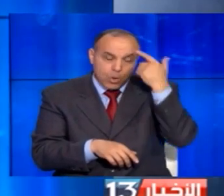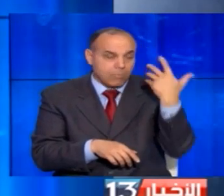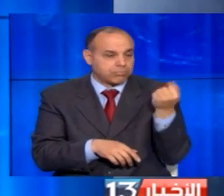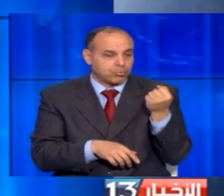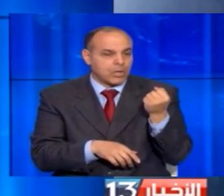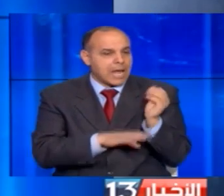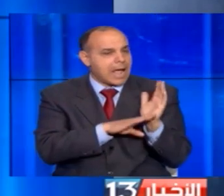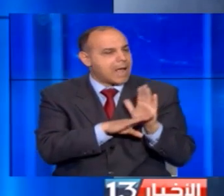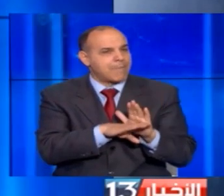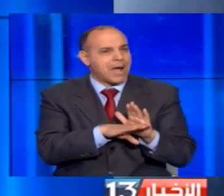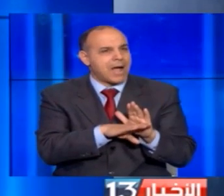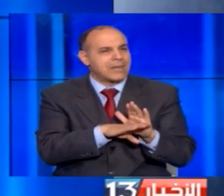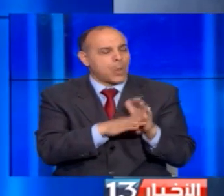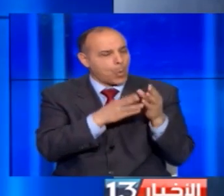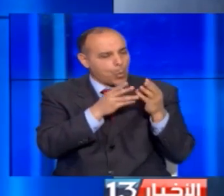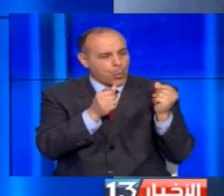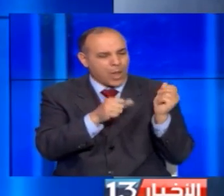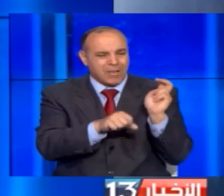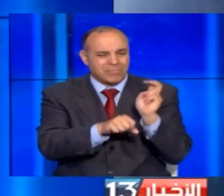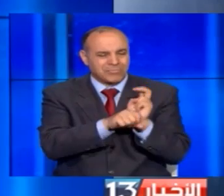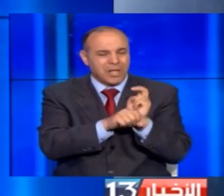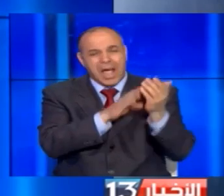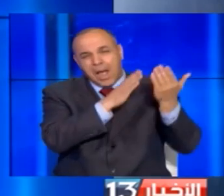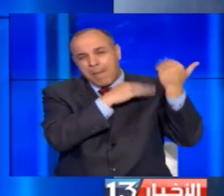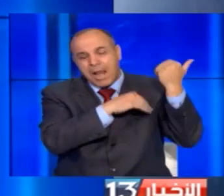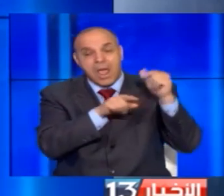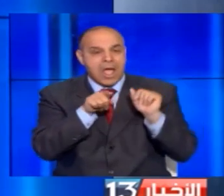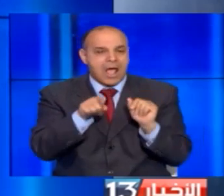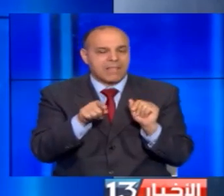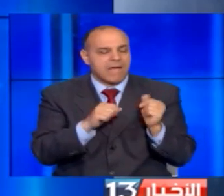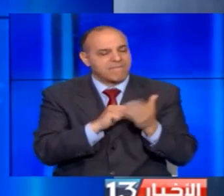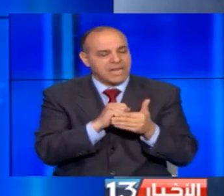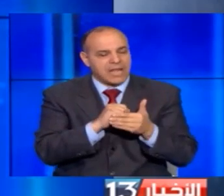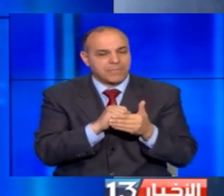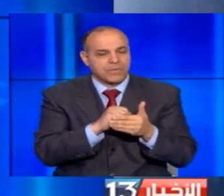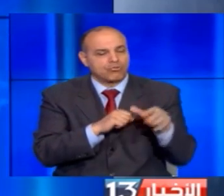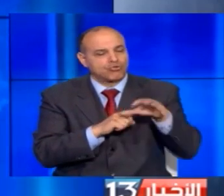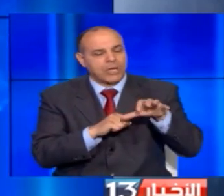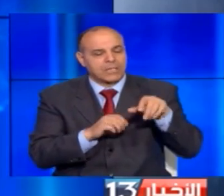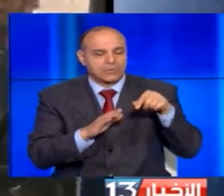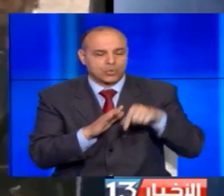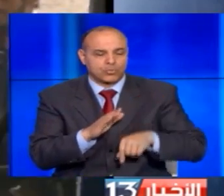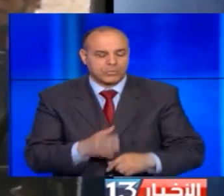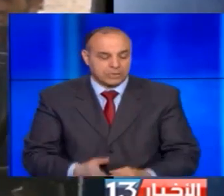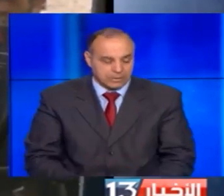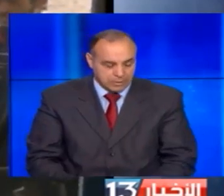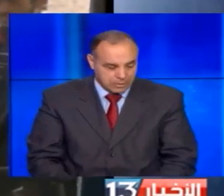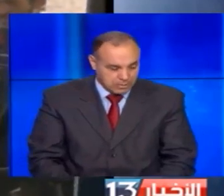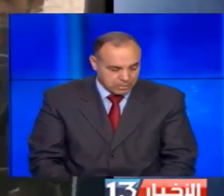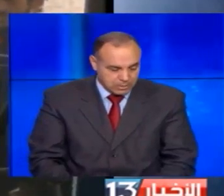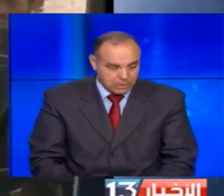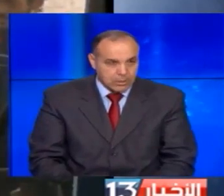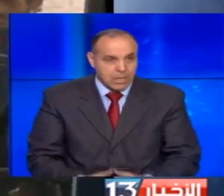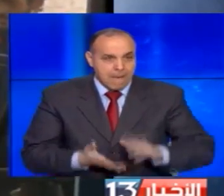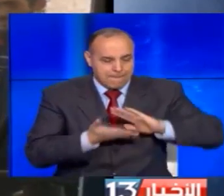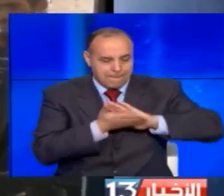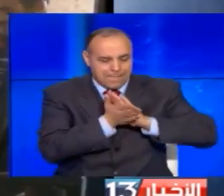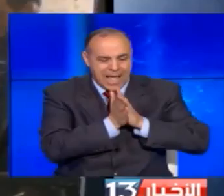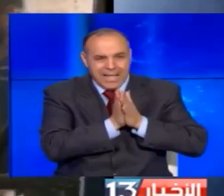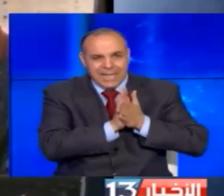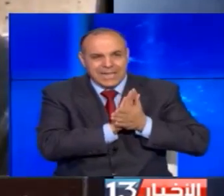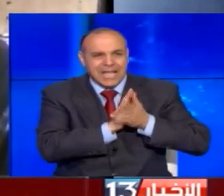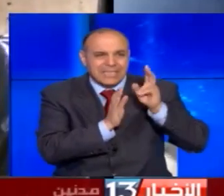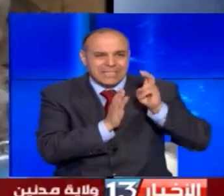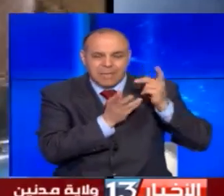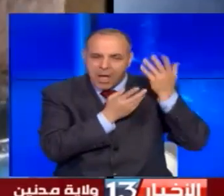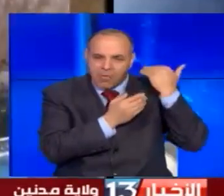أصحابها حمايتها من الاندثار حفاظا على الموروث التقليدي الفلاحي بالجهة. المعصرة التقليدية